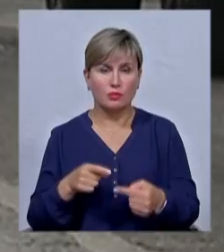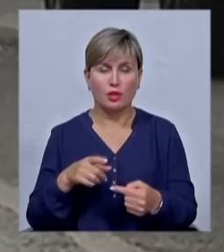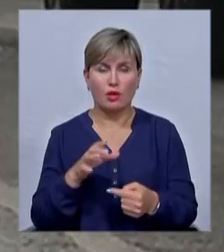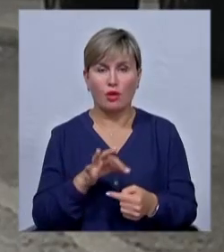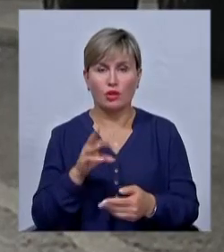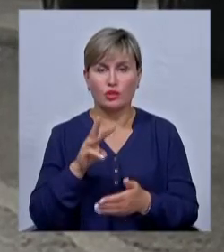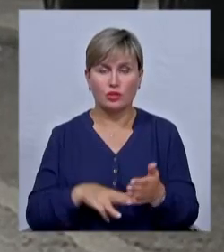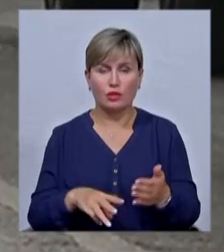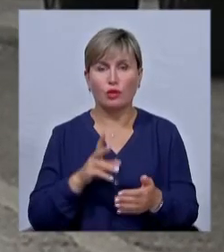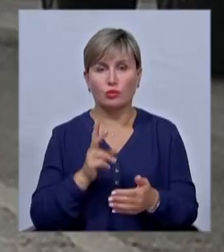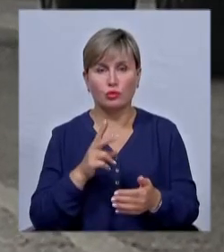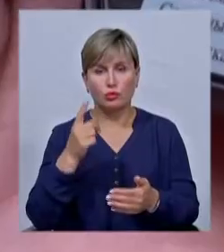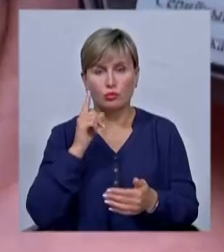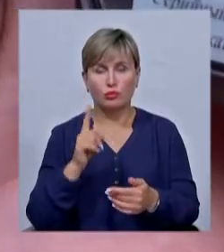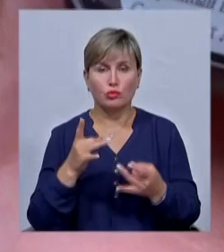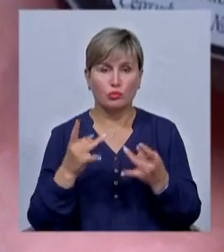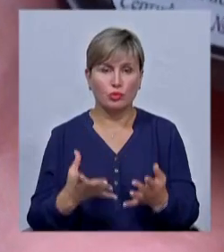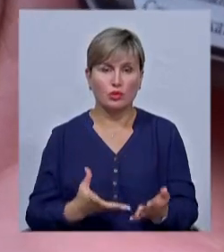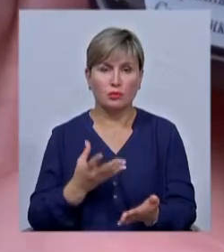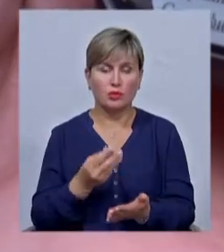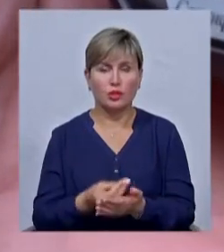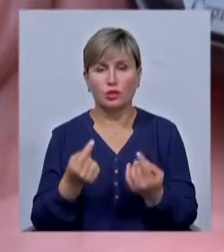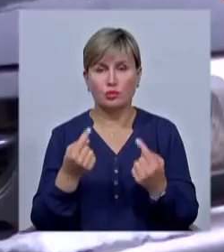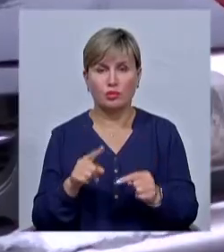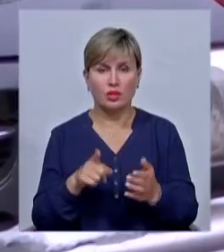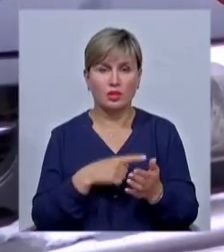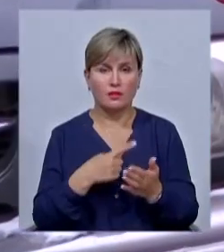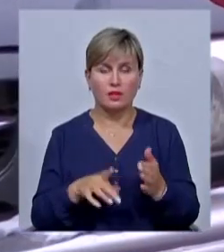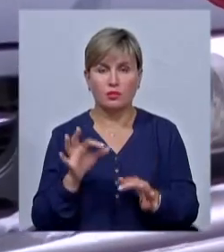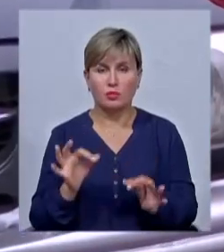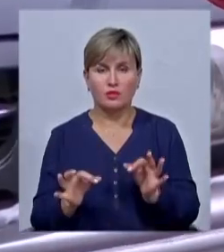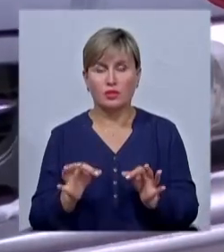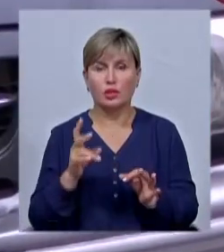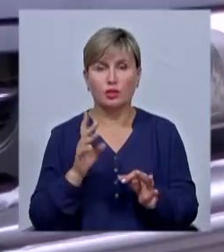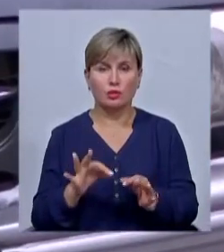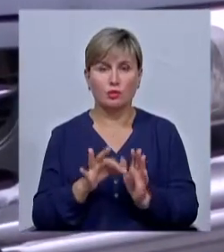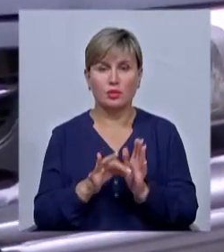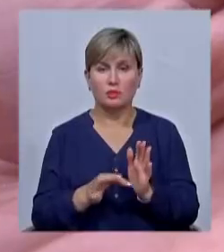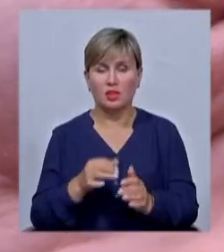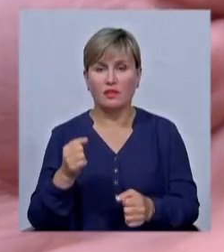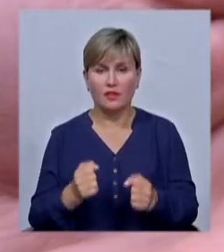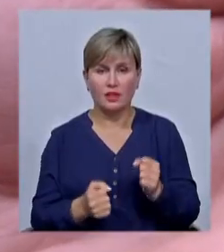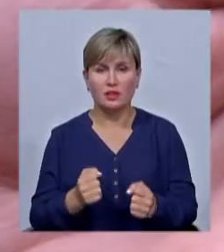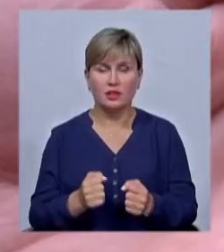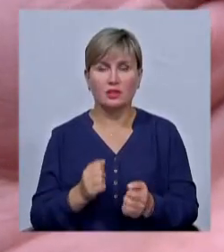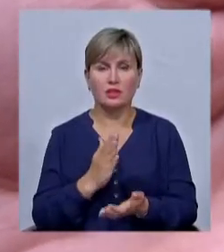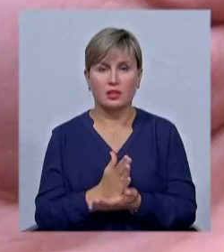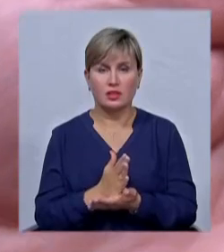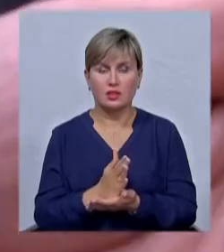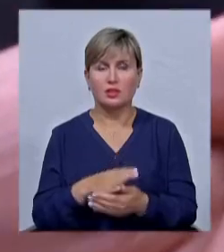наложенном штрафе кто то считает что проще заплатить другие не верят справедливость хотя принципиальные водители все же встречаются